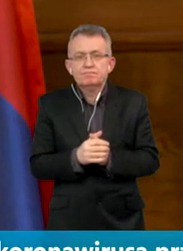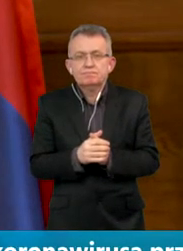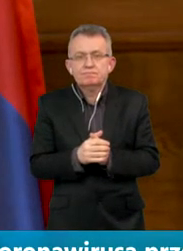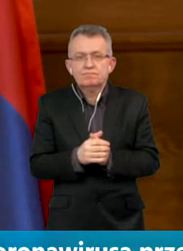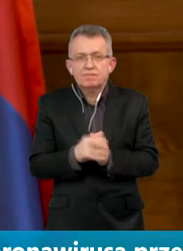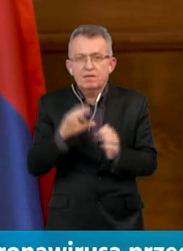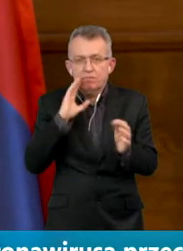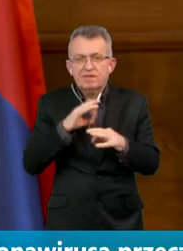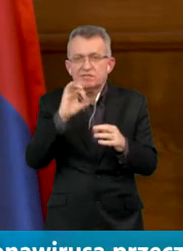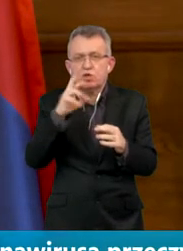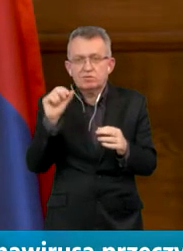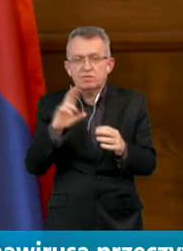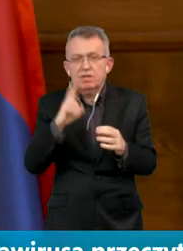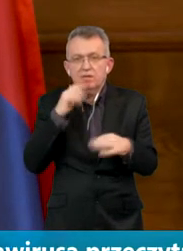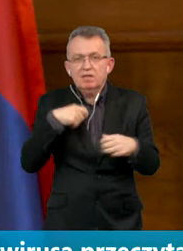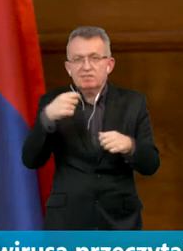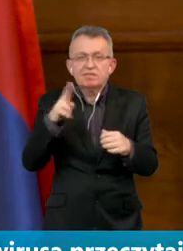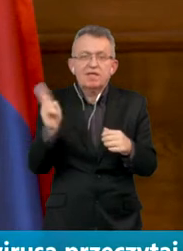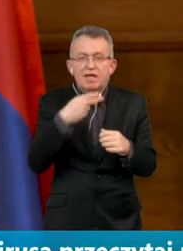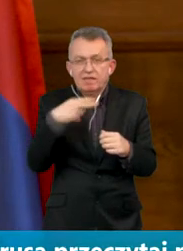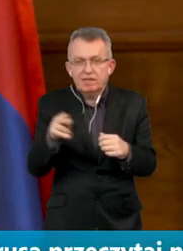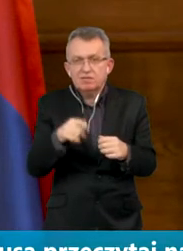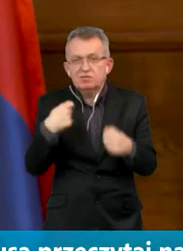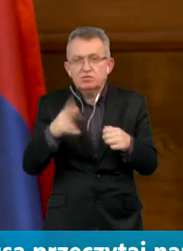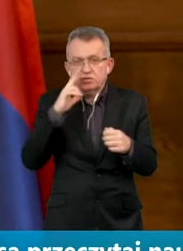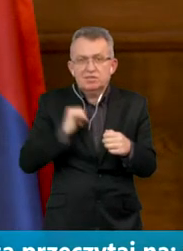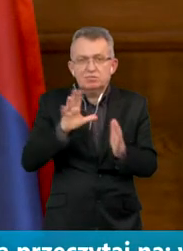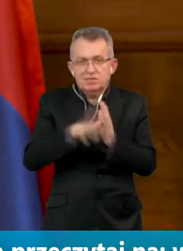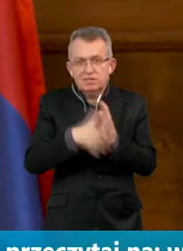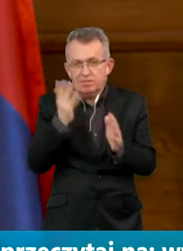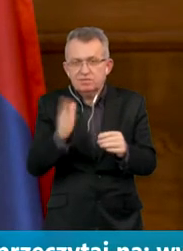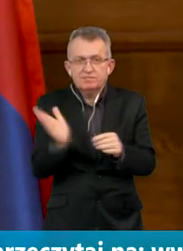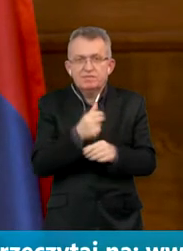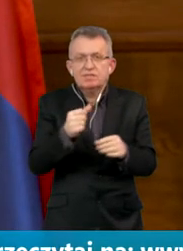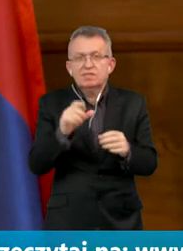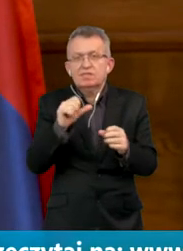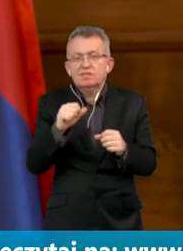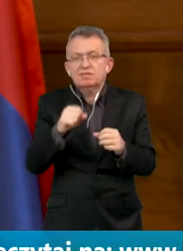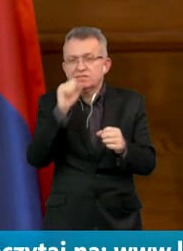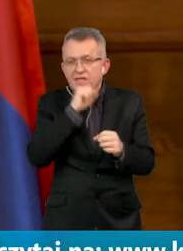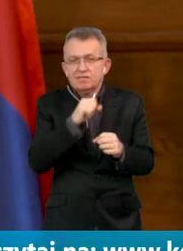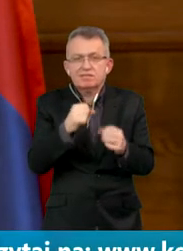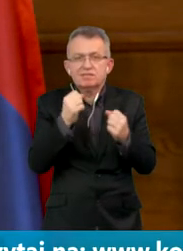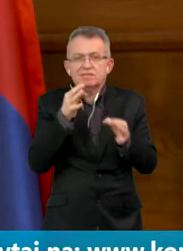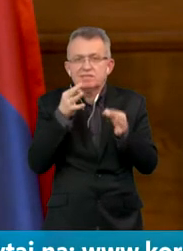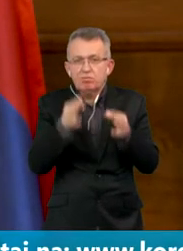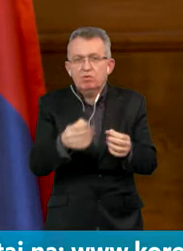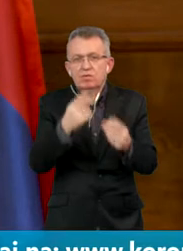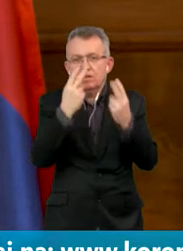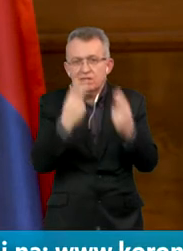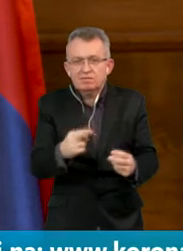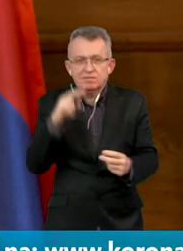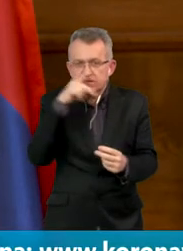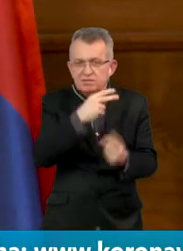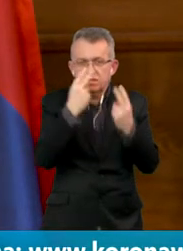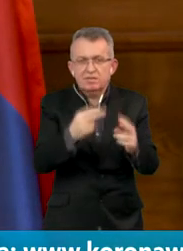Pan Grzegorz. Panie prezydencie, kiedy Szczecińska Straż Miejska zajmie się usuwaniem braków z terenu miasta, które zalegają od lat, zarośnięte, zardzewiałe,